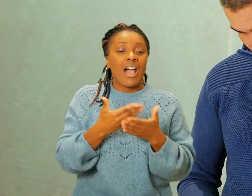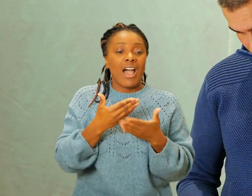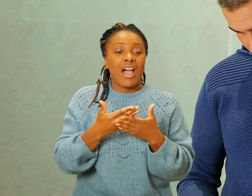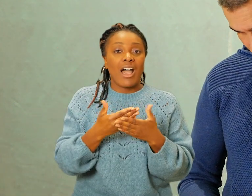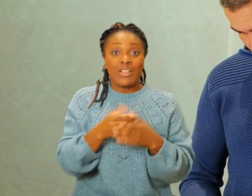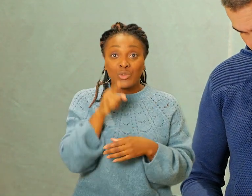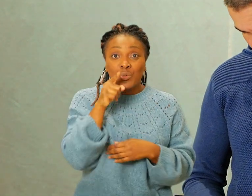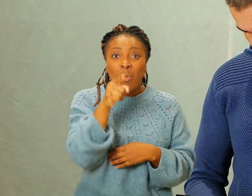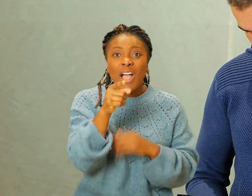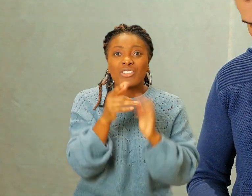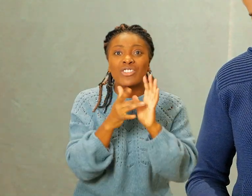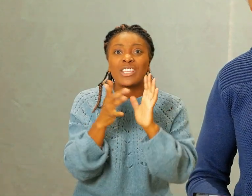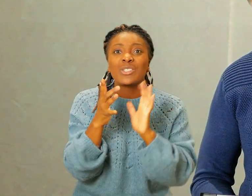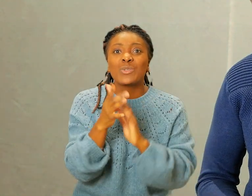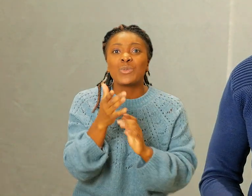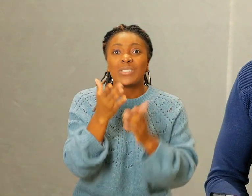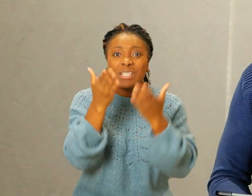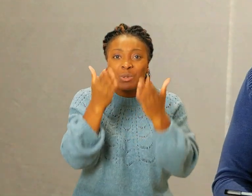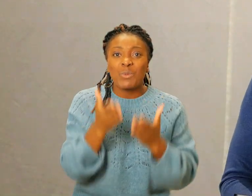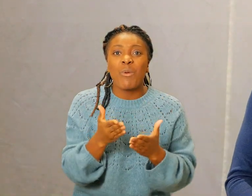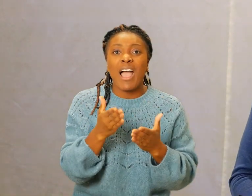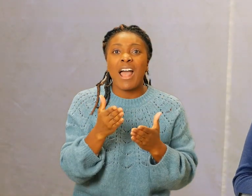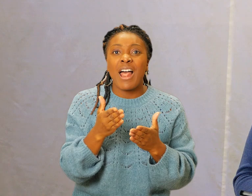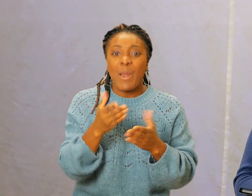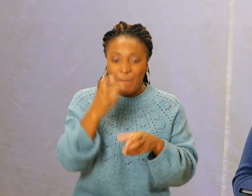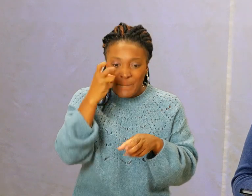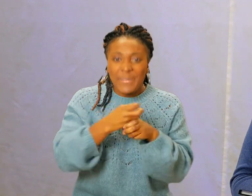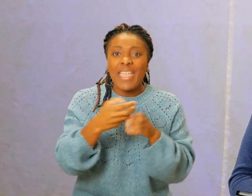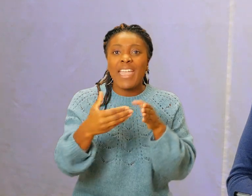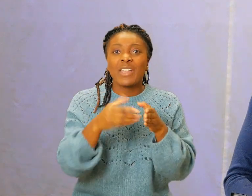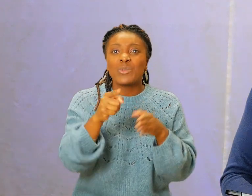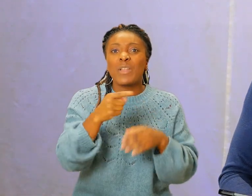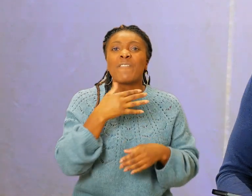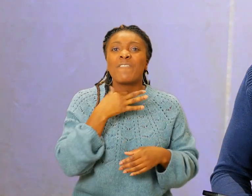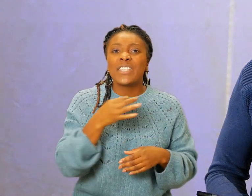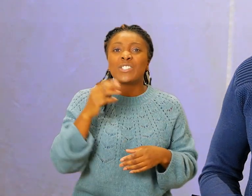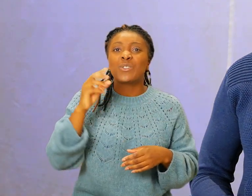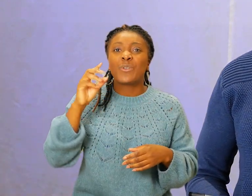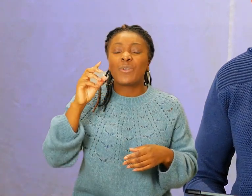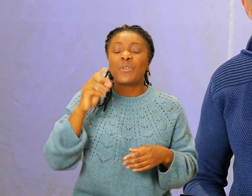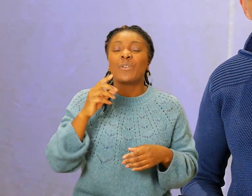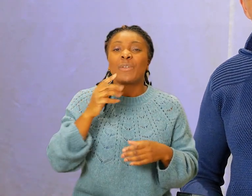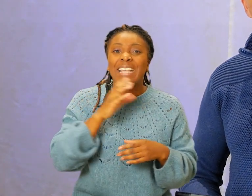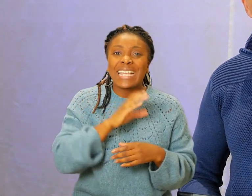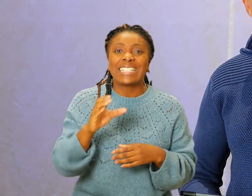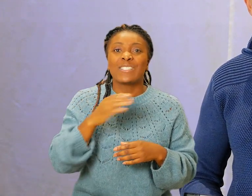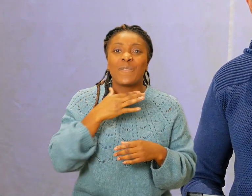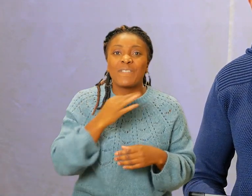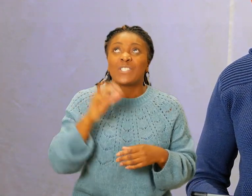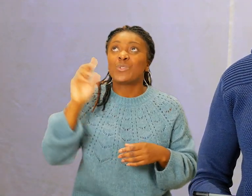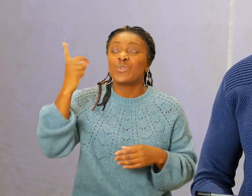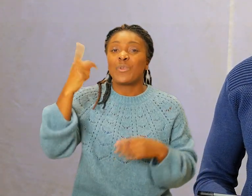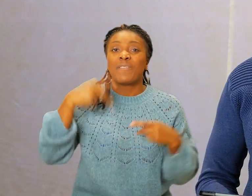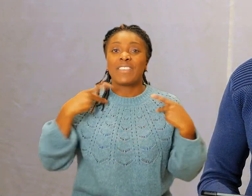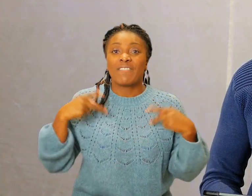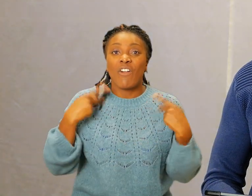le Christ, le Fils du Dieu vivant. Et c'est ça que Jésus dit, ça c'est la pierre